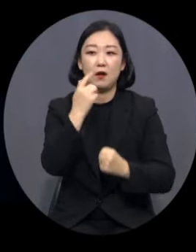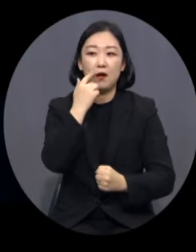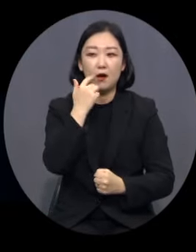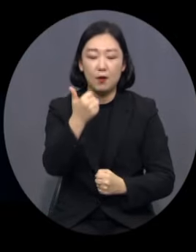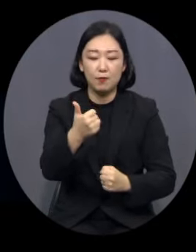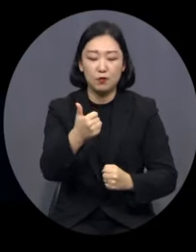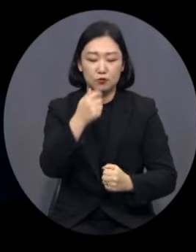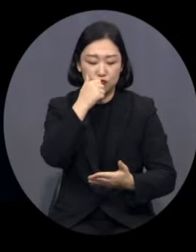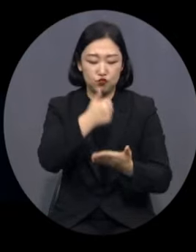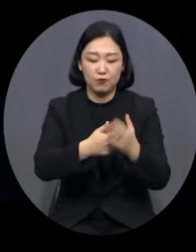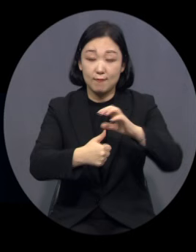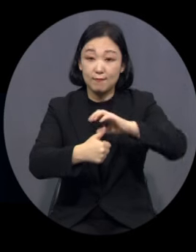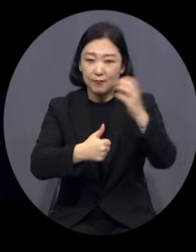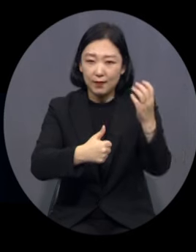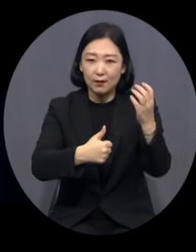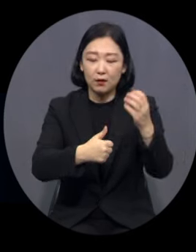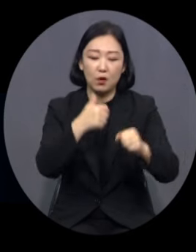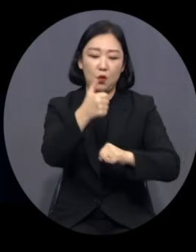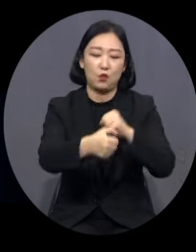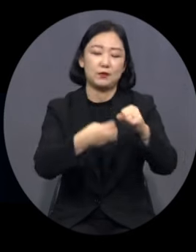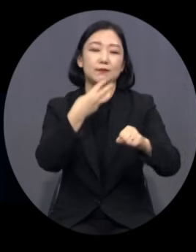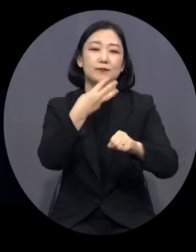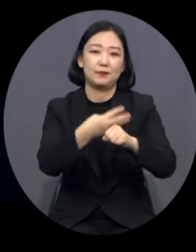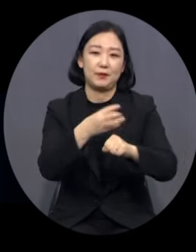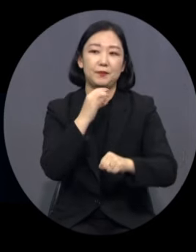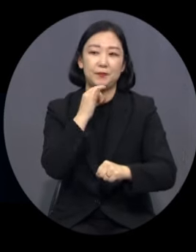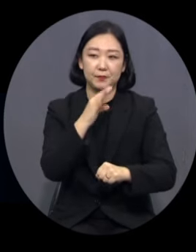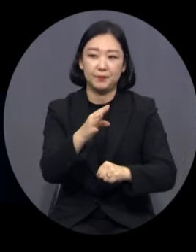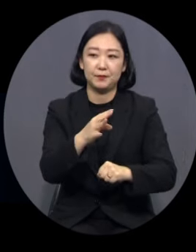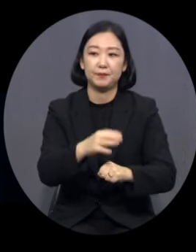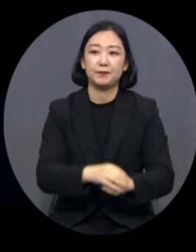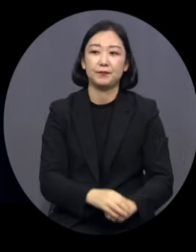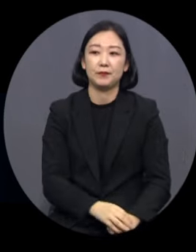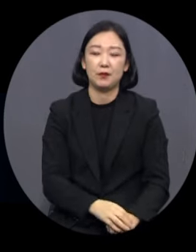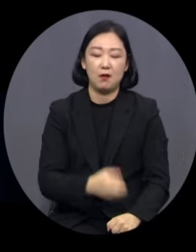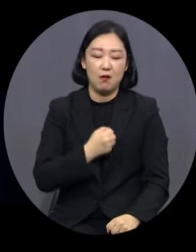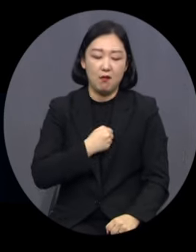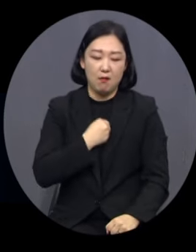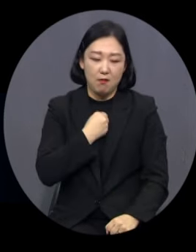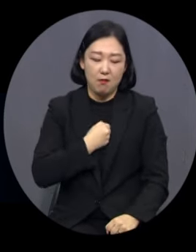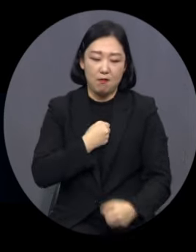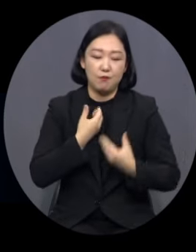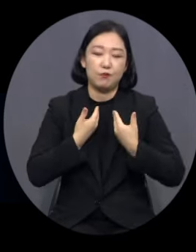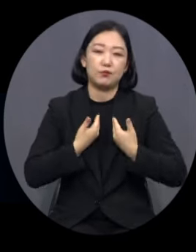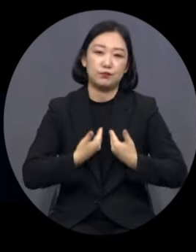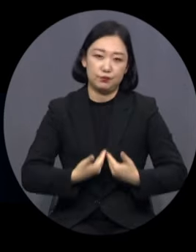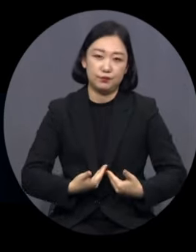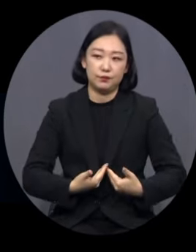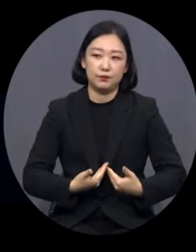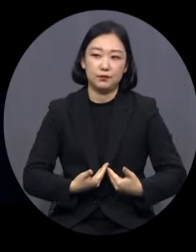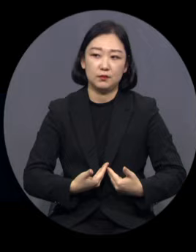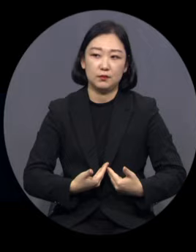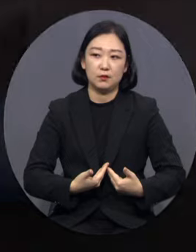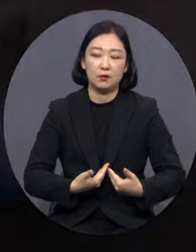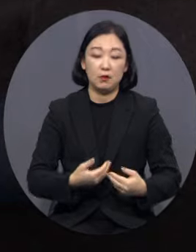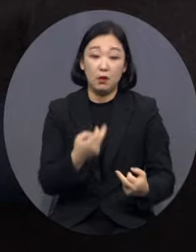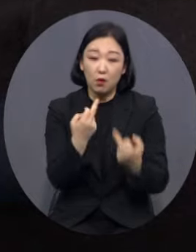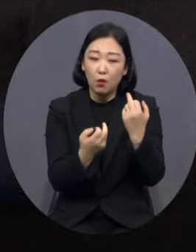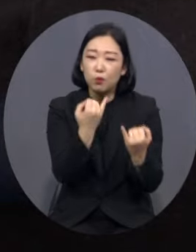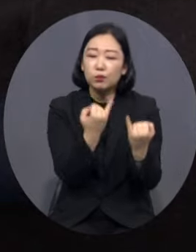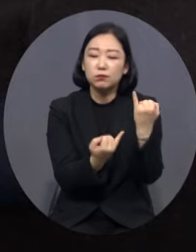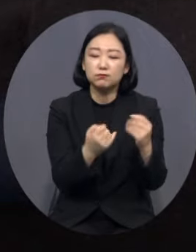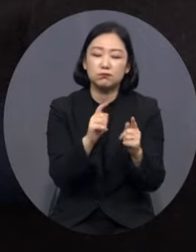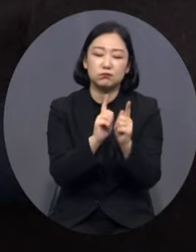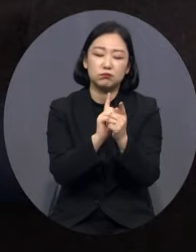누명이 벗겨지고 53년 만에 어 한이 풀리는 다 풀리는 줄 알고 우리 형제들은